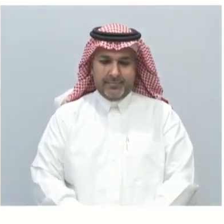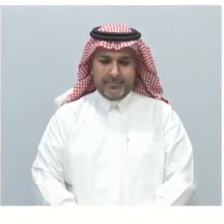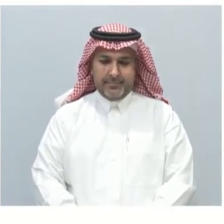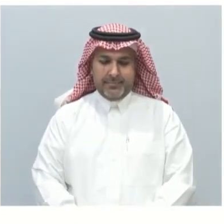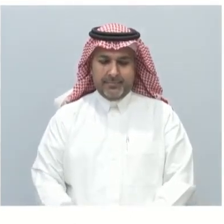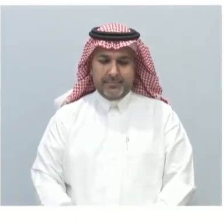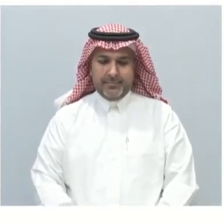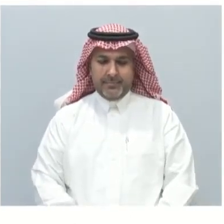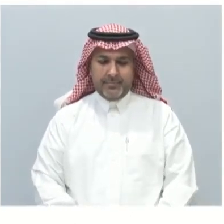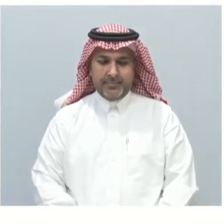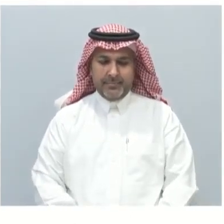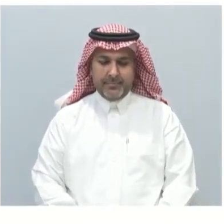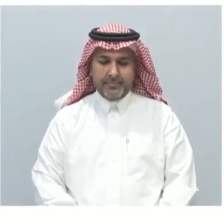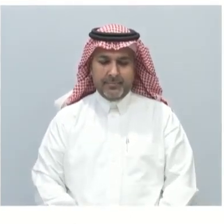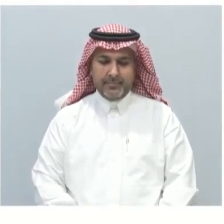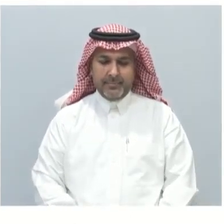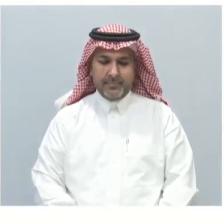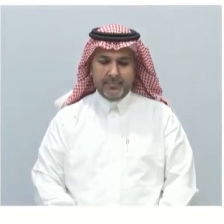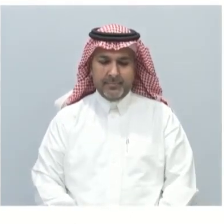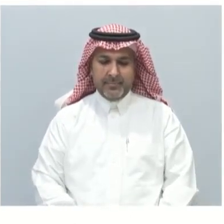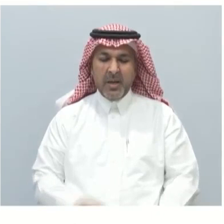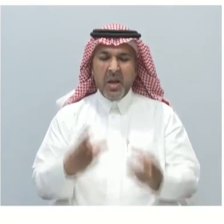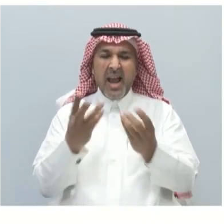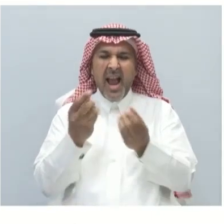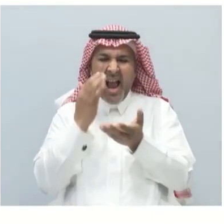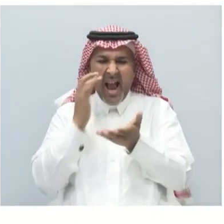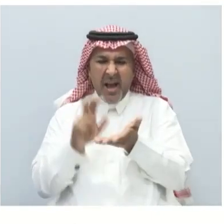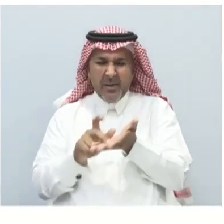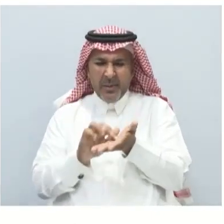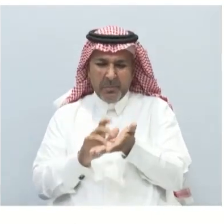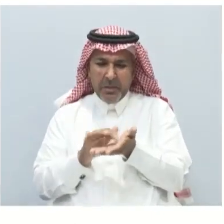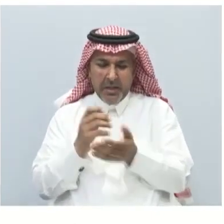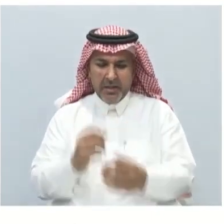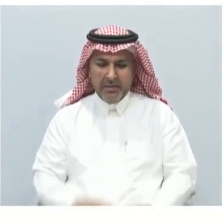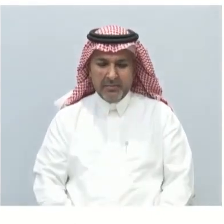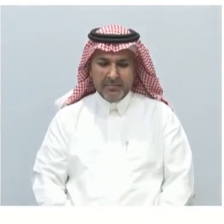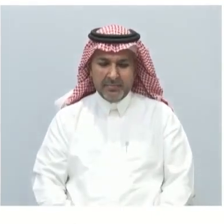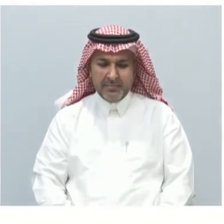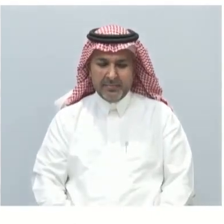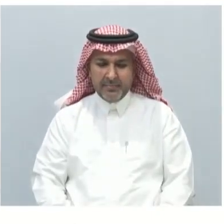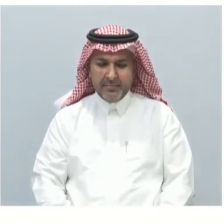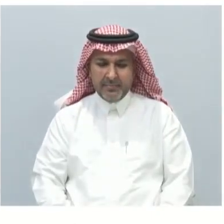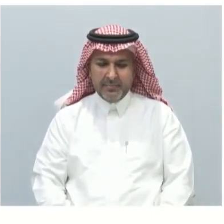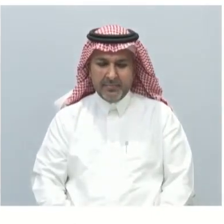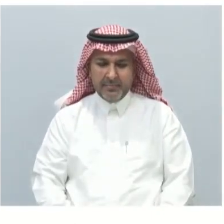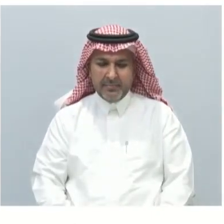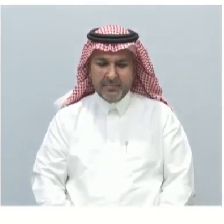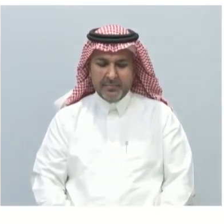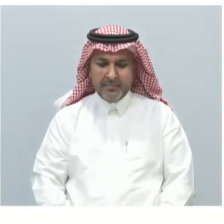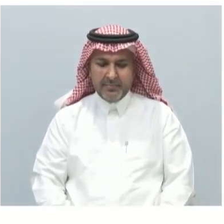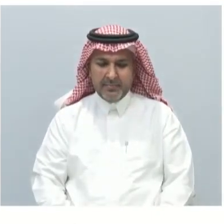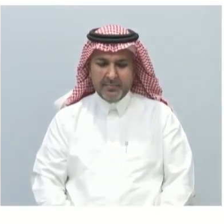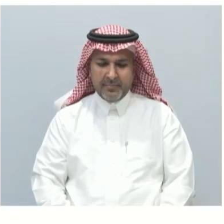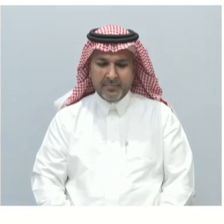تقدير قيمه ثلث اس -1.5 هذا الواحد ونص عندنا هنا فلو صعدنا حنجد انها تقريبا